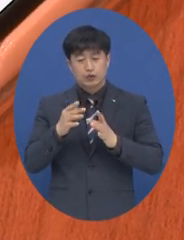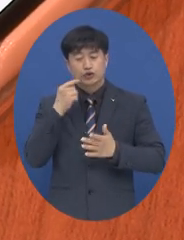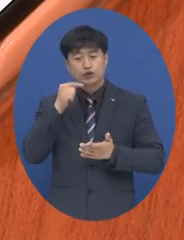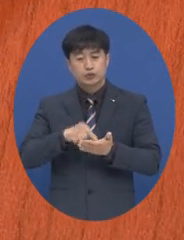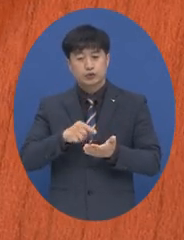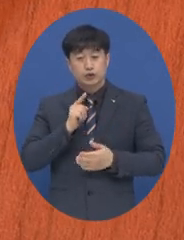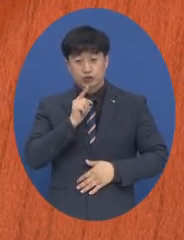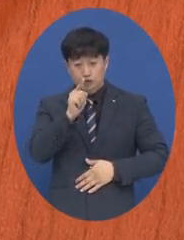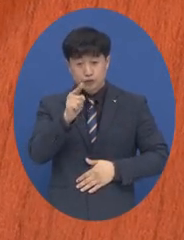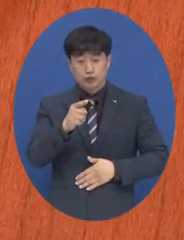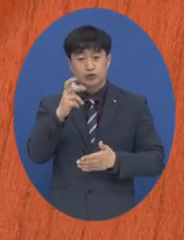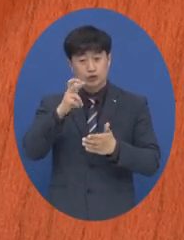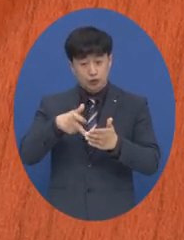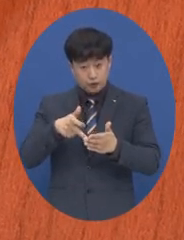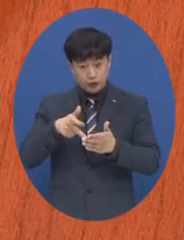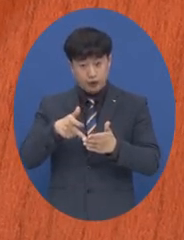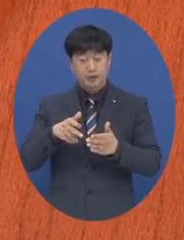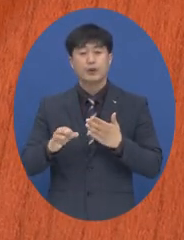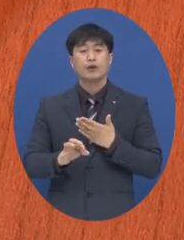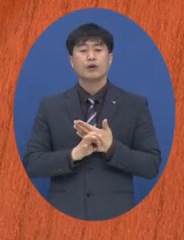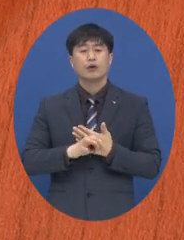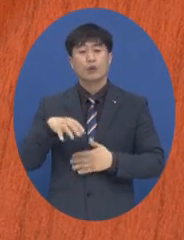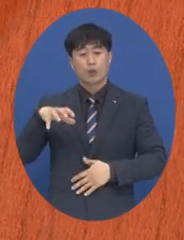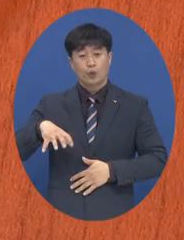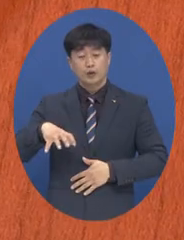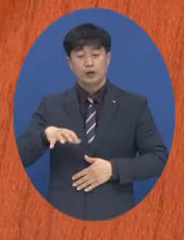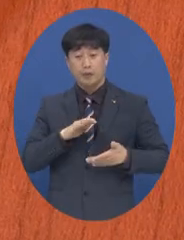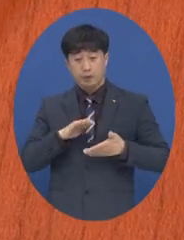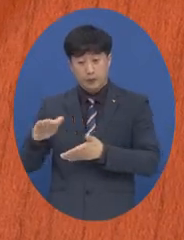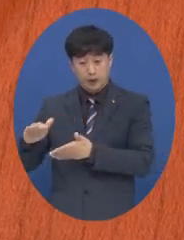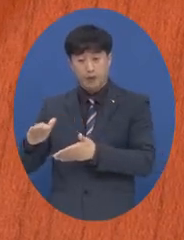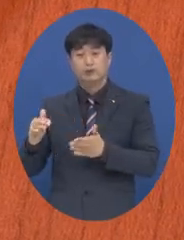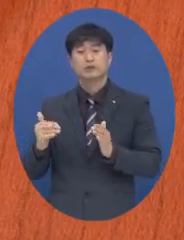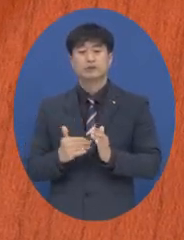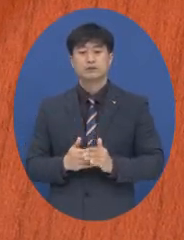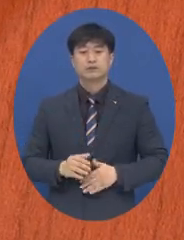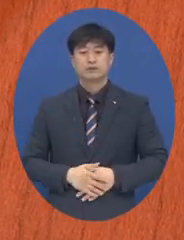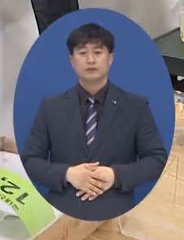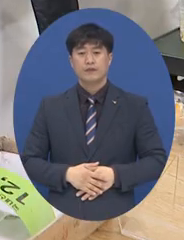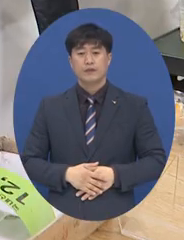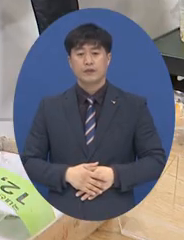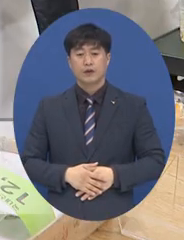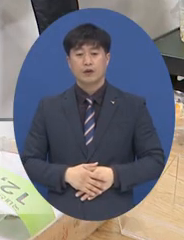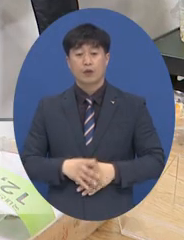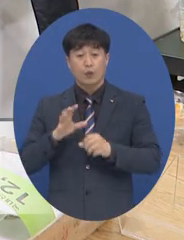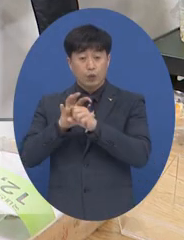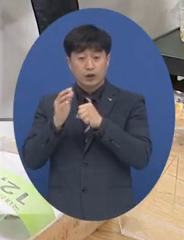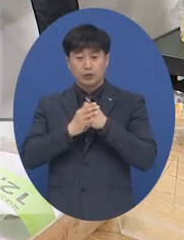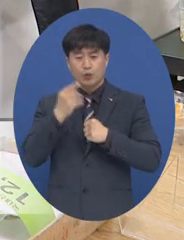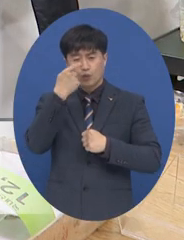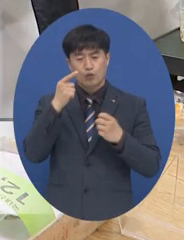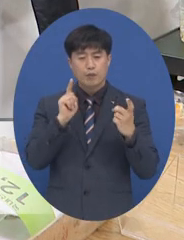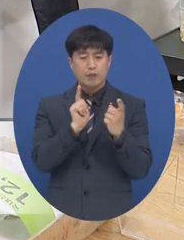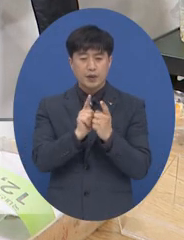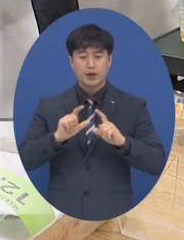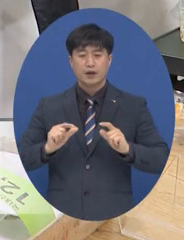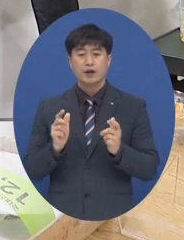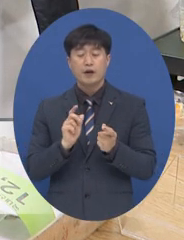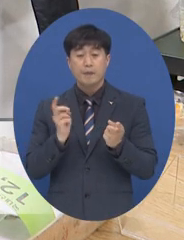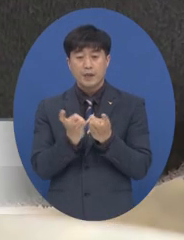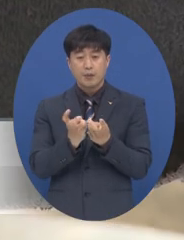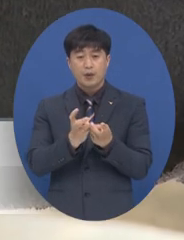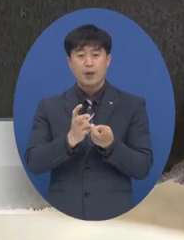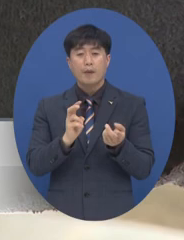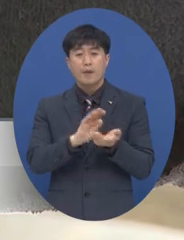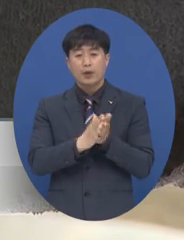온라인으로 손쉽게 주문해 결제만 하면 앉은 자리에서 배송까지 이뤄집니다. 코로나19로 인해 비대면 방식으로